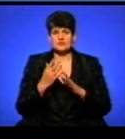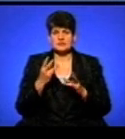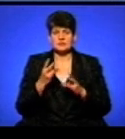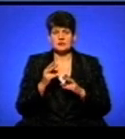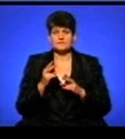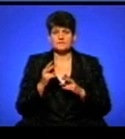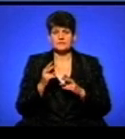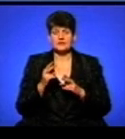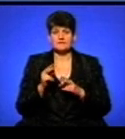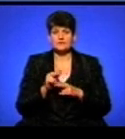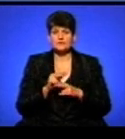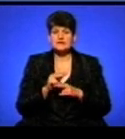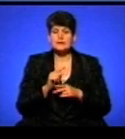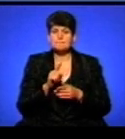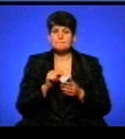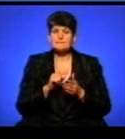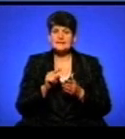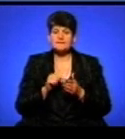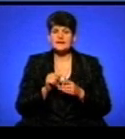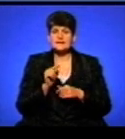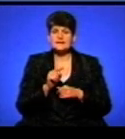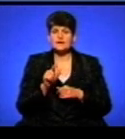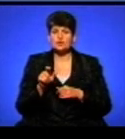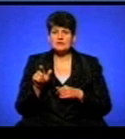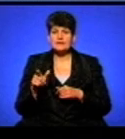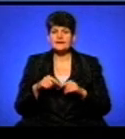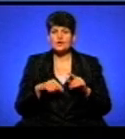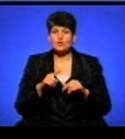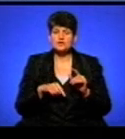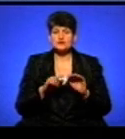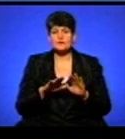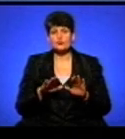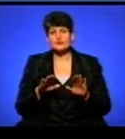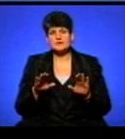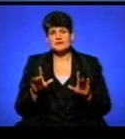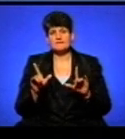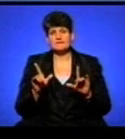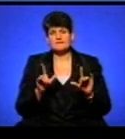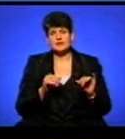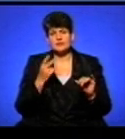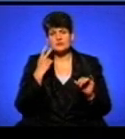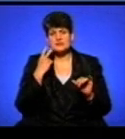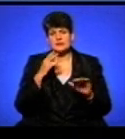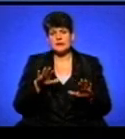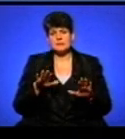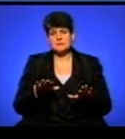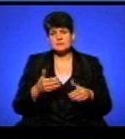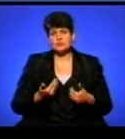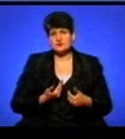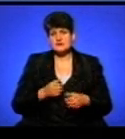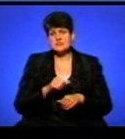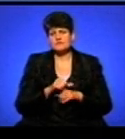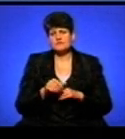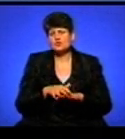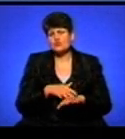відрегулювати питання, особливо тих людей, які родичі або діти виїхали на постійне місце проживання за кордон і вже